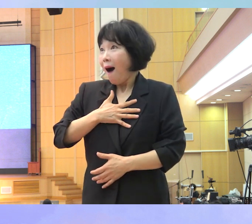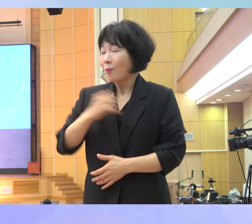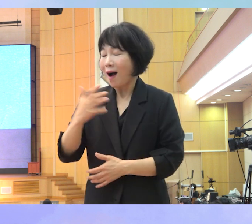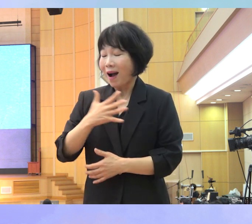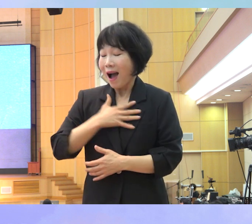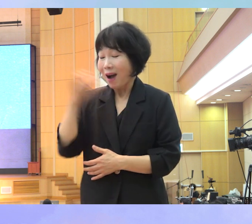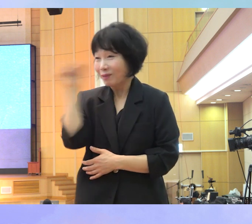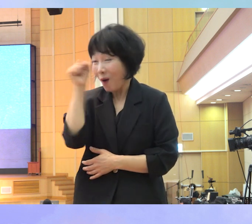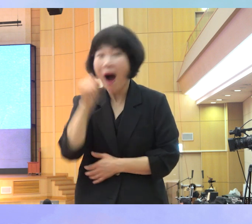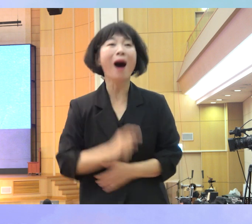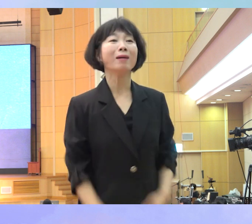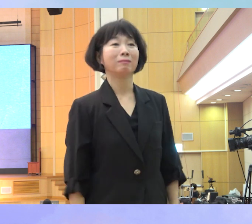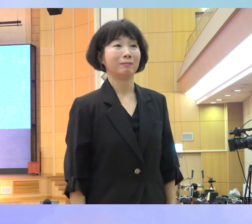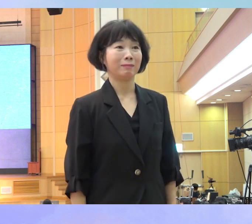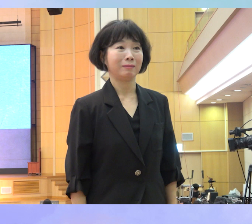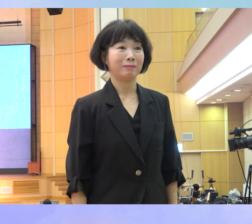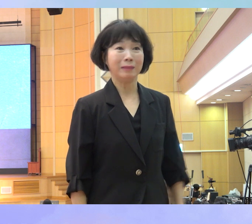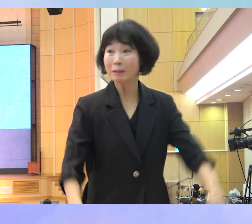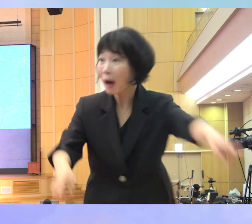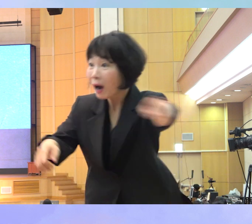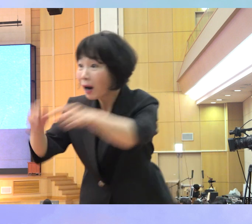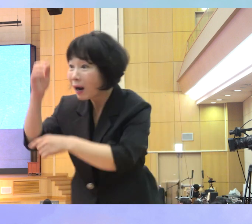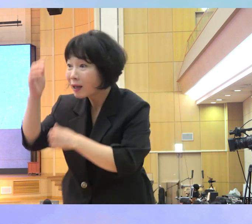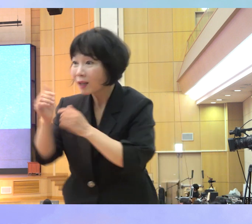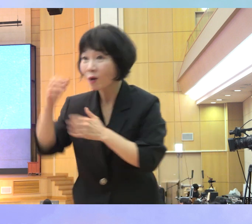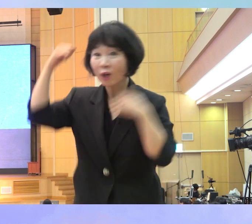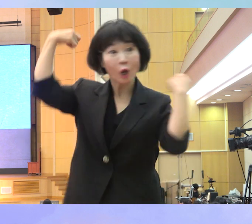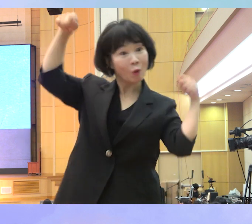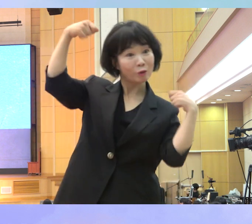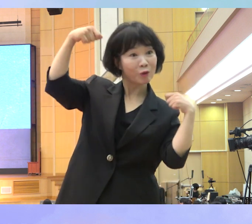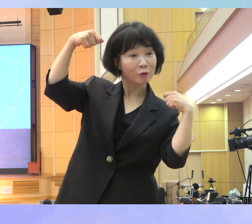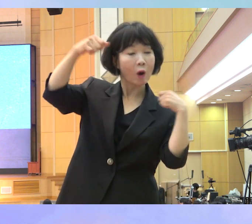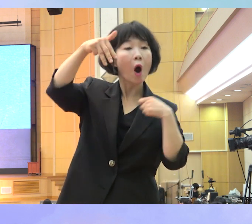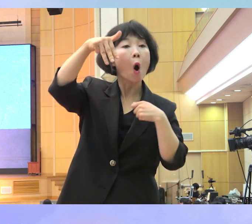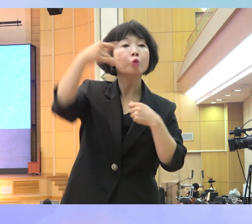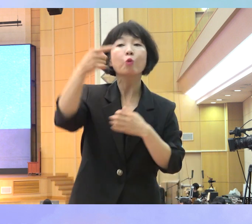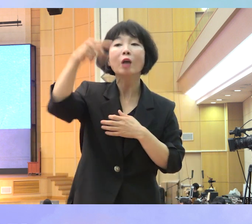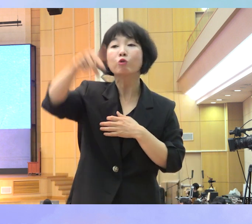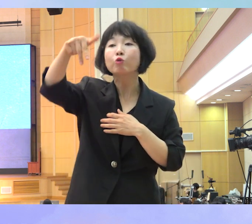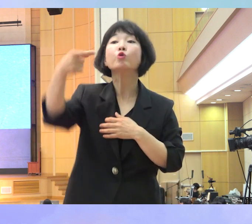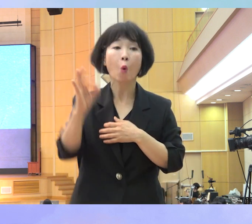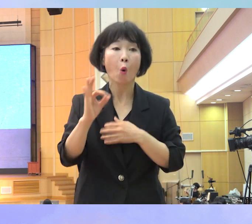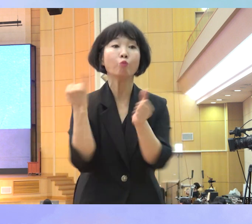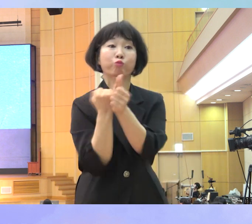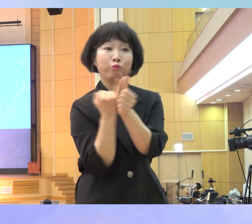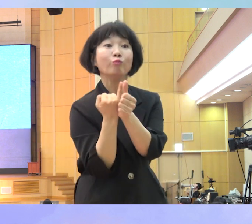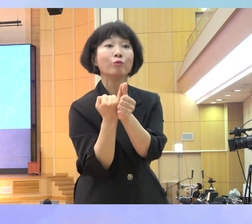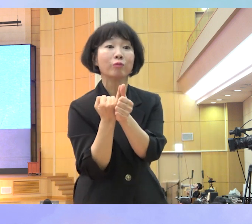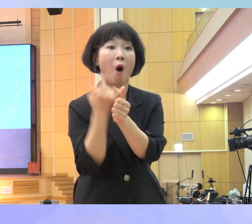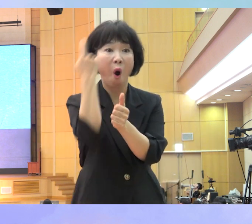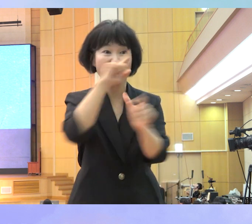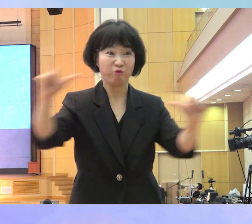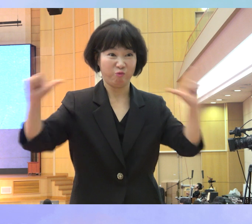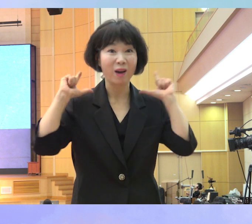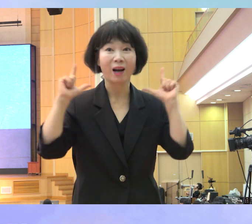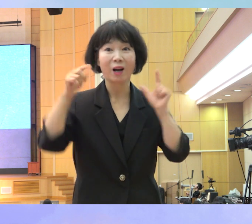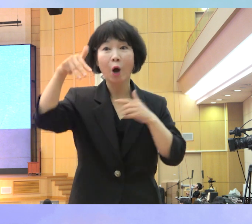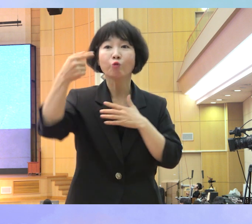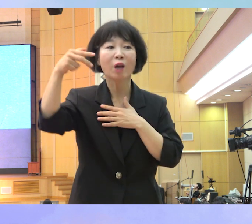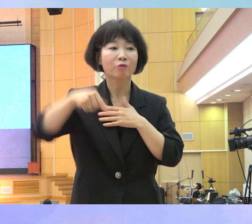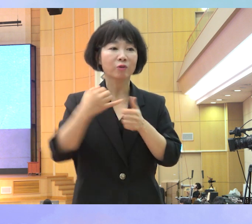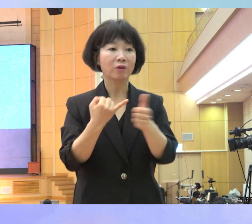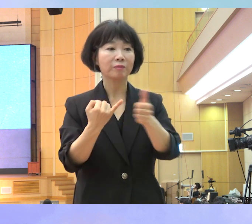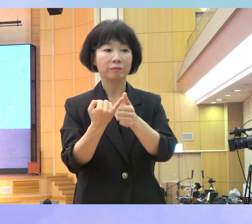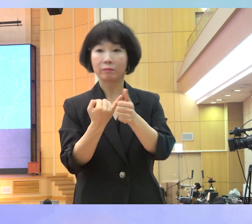부부는 아직도 그 부부끼리 존대를 한다고 그래요. 이름을 불러준다고 그래요. 여러분들은 뭐야?